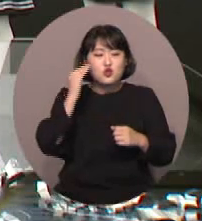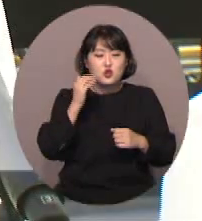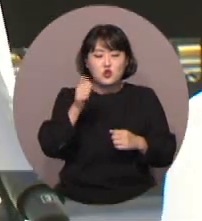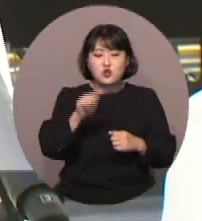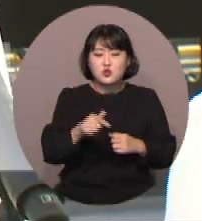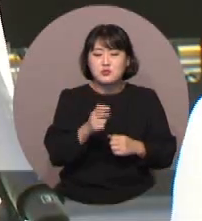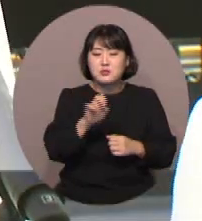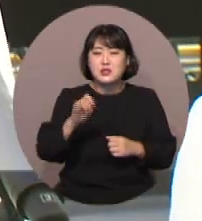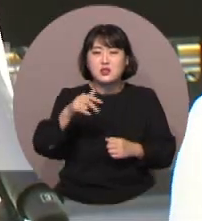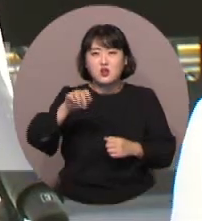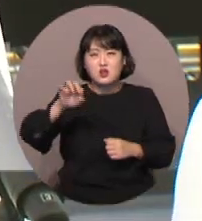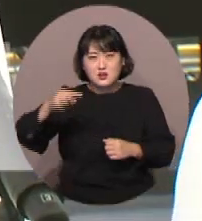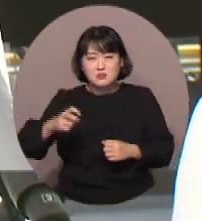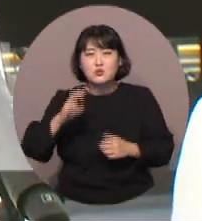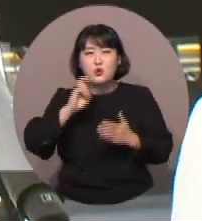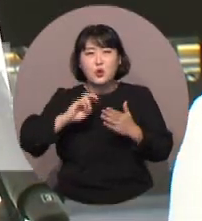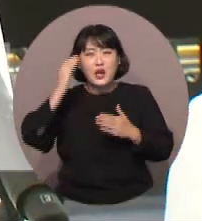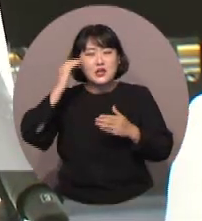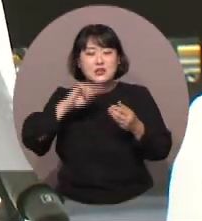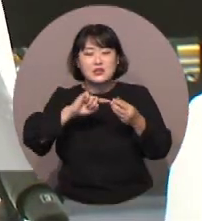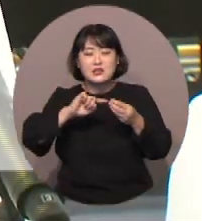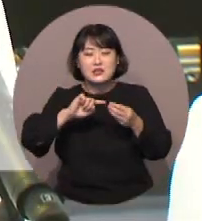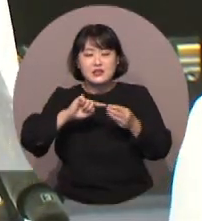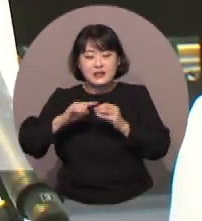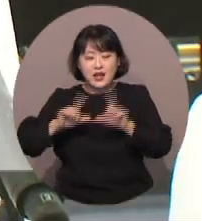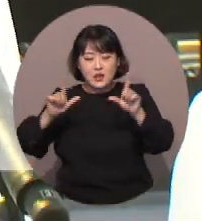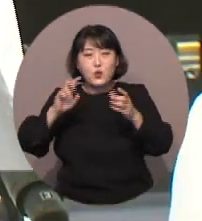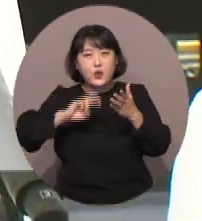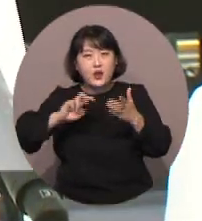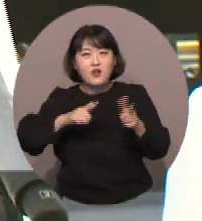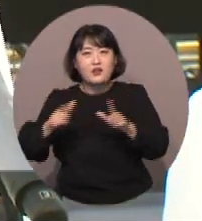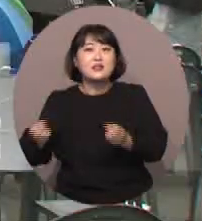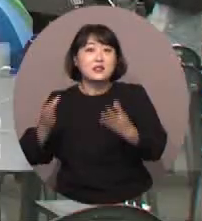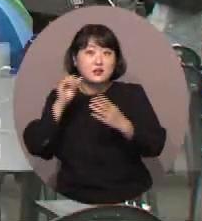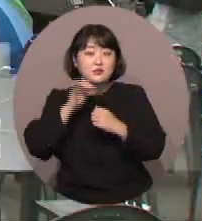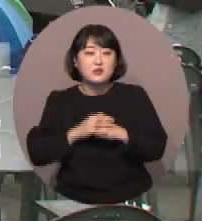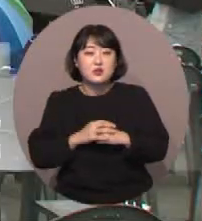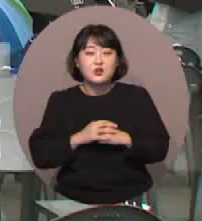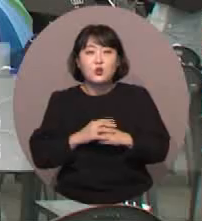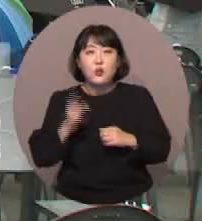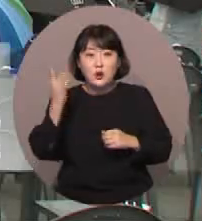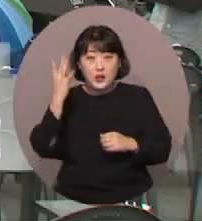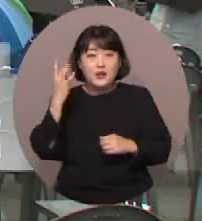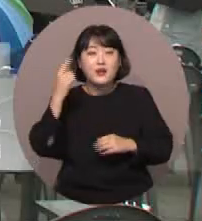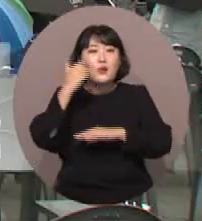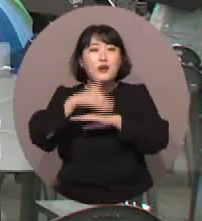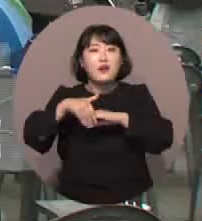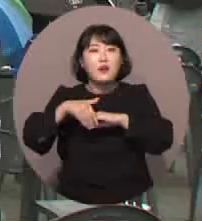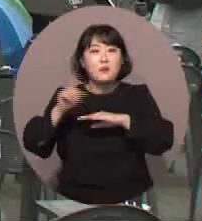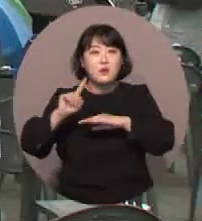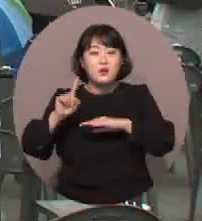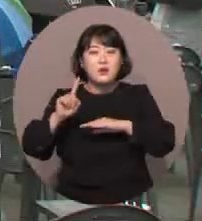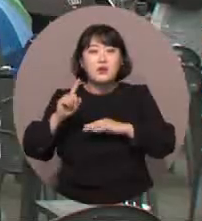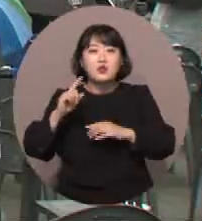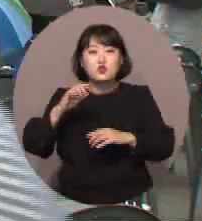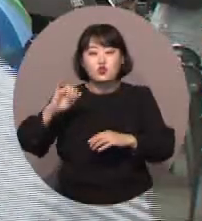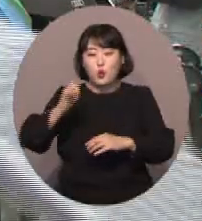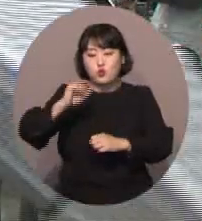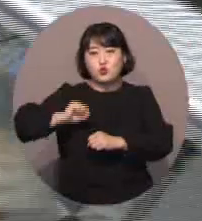노래 다 함께 부르기 등으로 진행됐습니다 행사가 끝난 뒤 호수공원 상공에서 펼쳐질 예정이었던